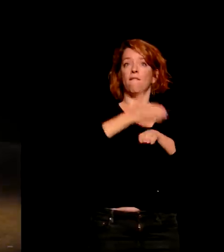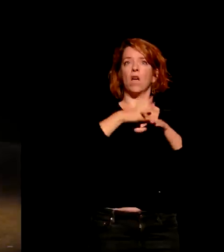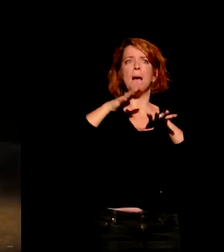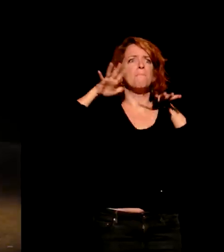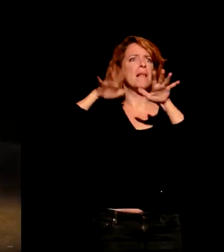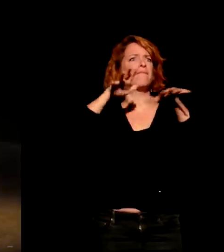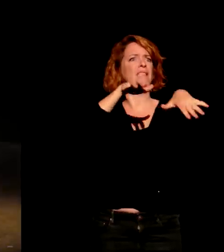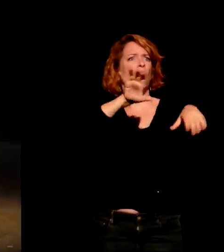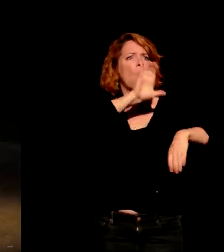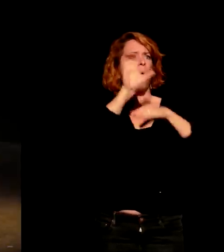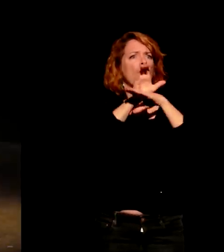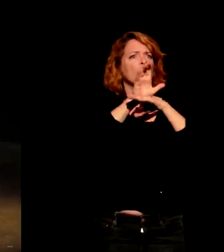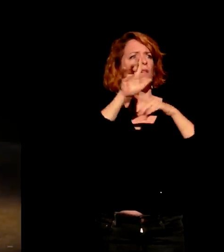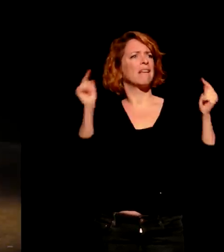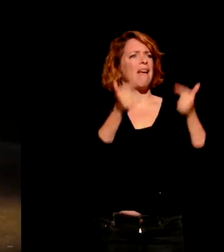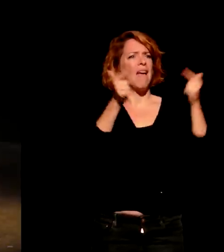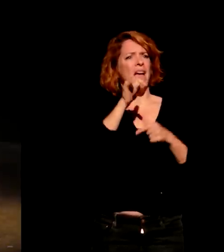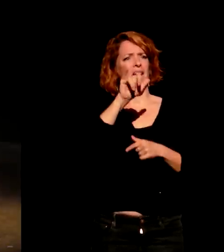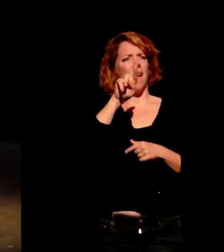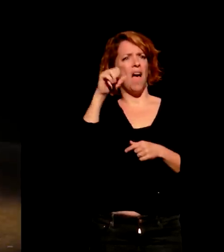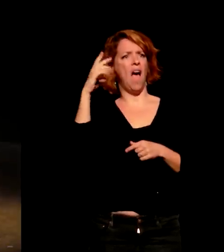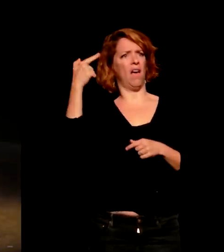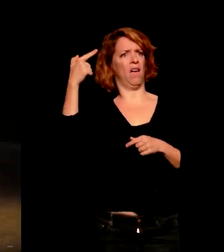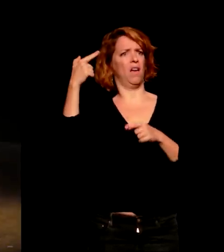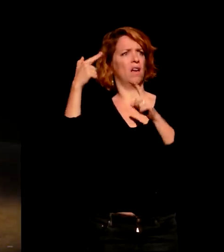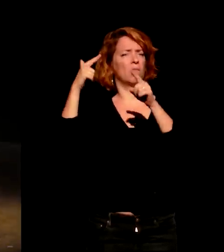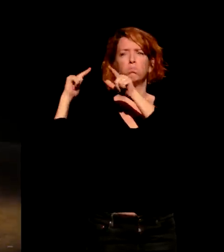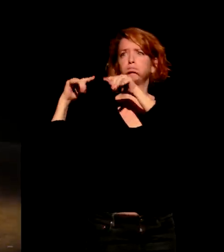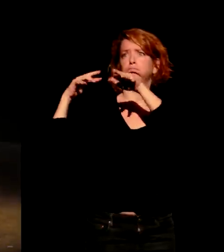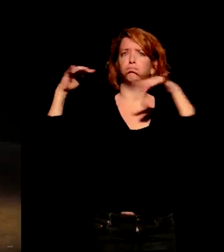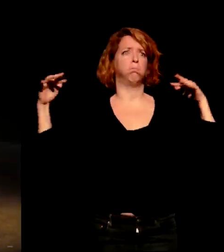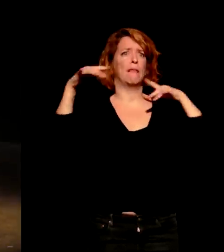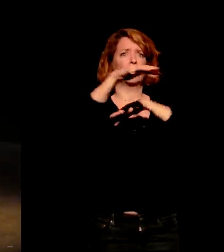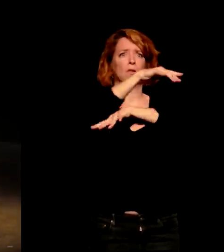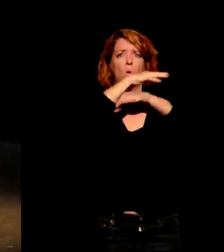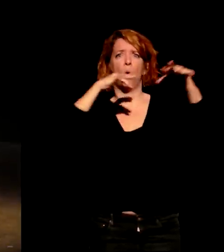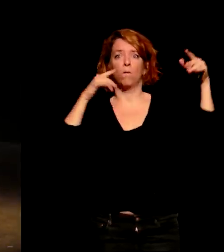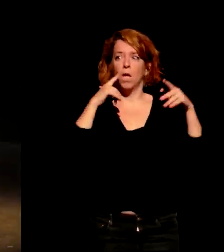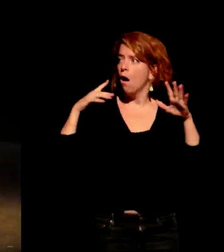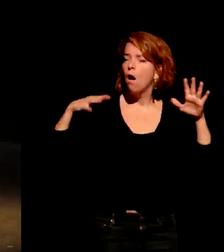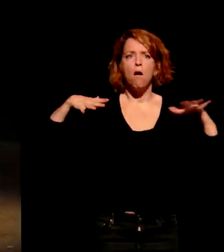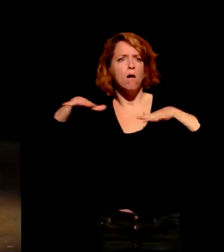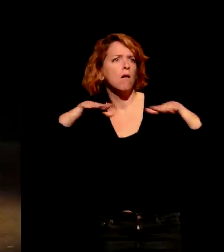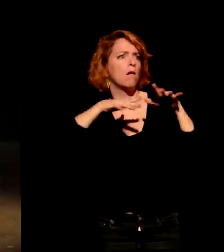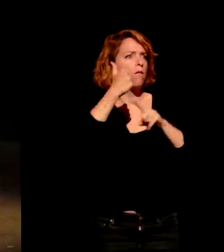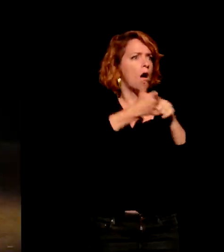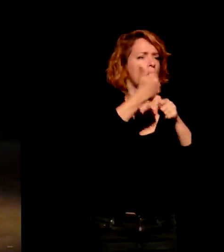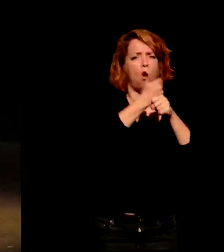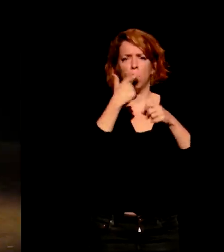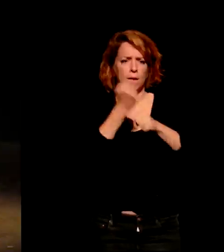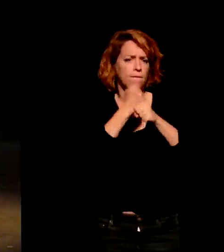Irak, absolument monstre. Je ne sais pas combien de millions de personnes dans le monde qui avaient manifesté. Et donc, ça faisait un an qu'on se bougeait sur Angers avec des